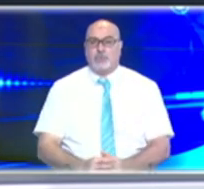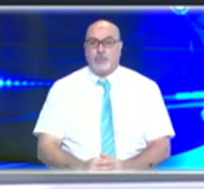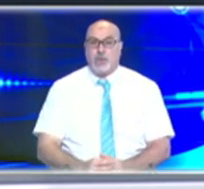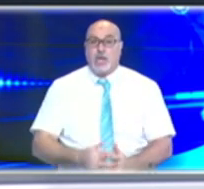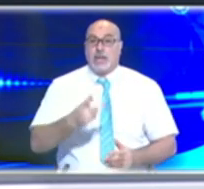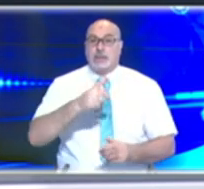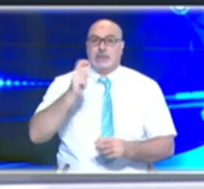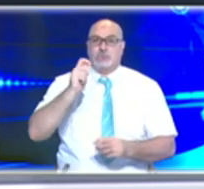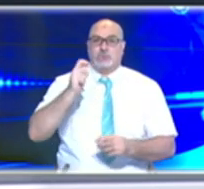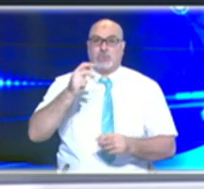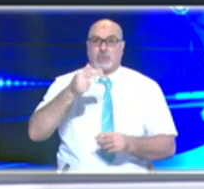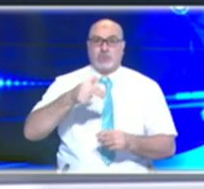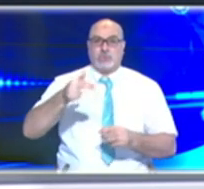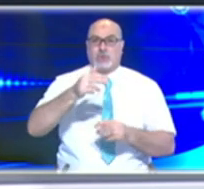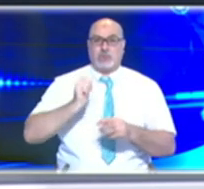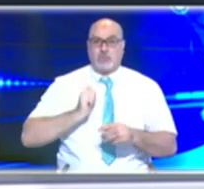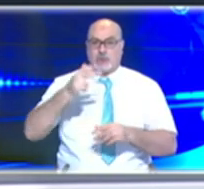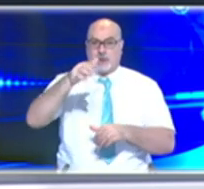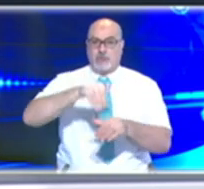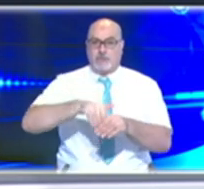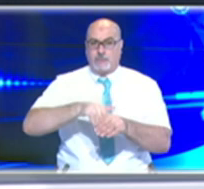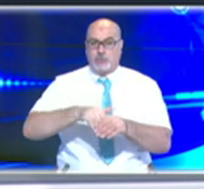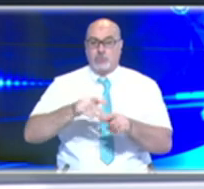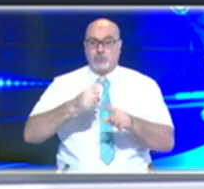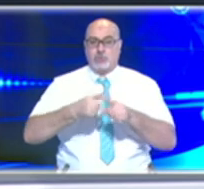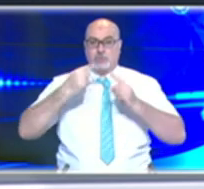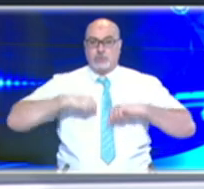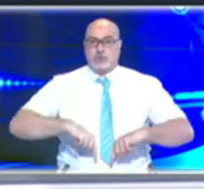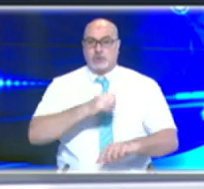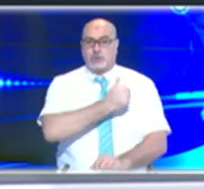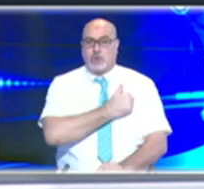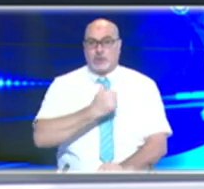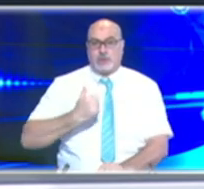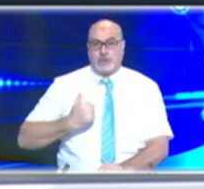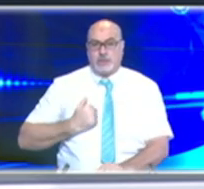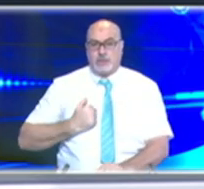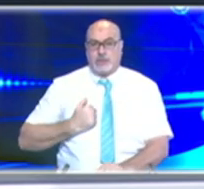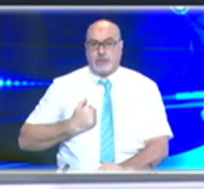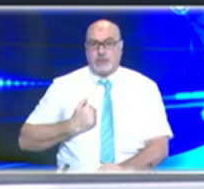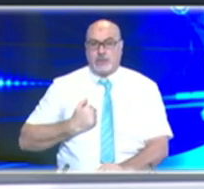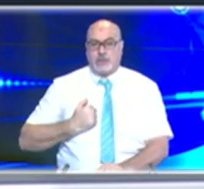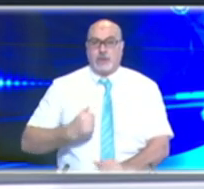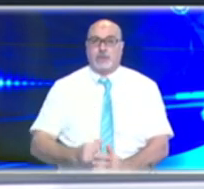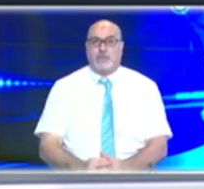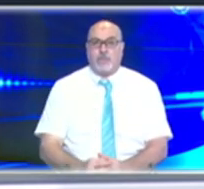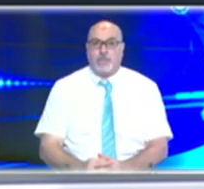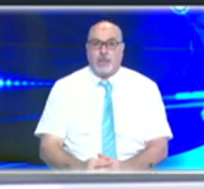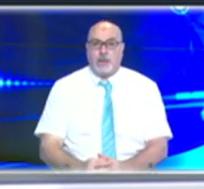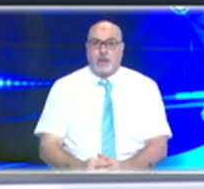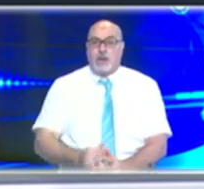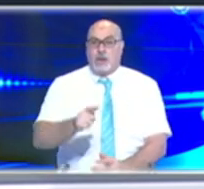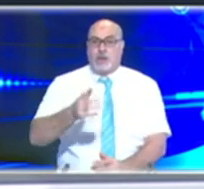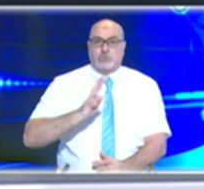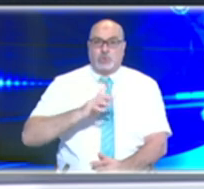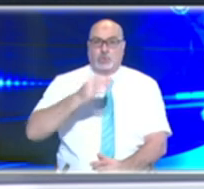بين السلطة الوطنية المستقلة للانتخابات ووزارة الصحة والسكان وإصلاح المستشفيات،